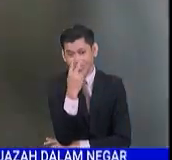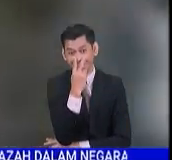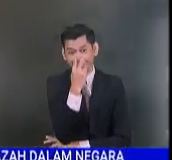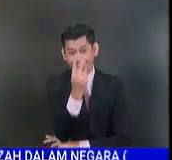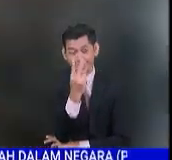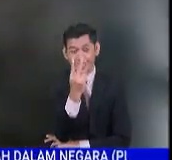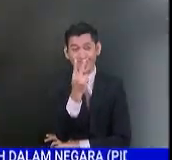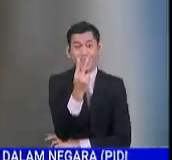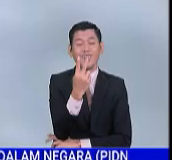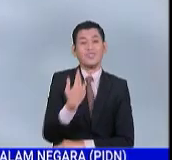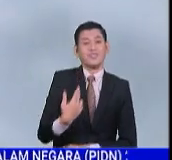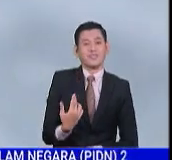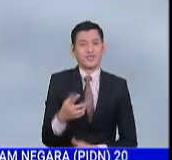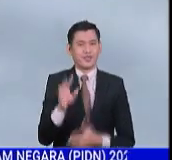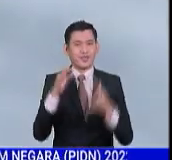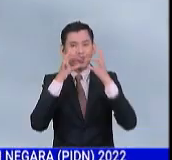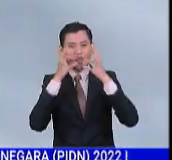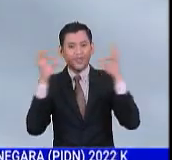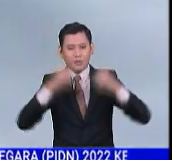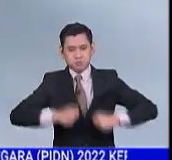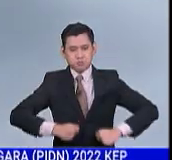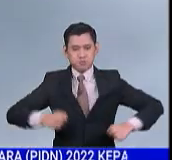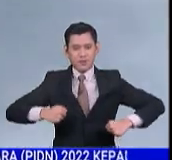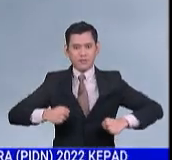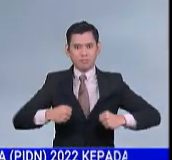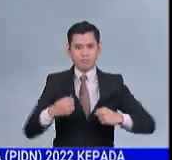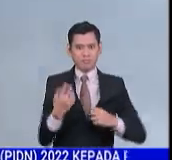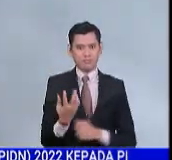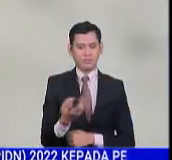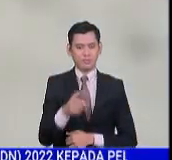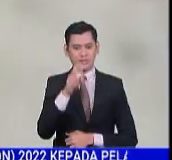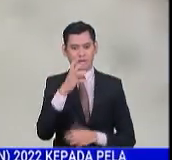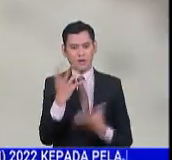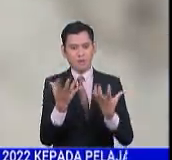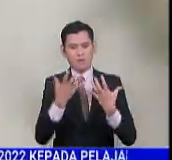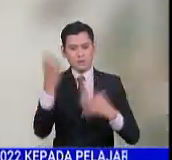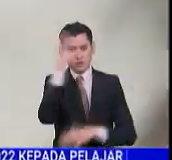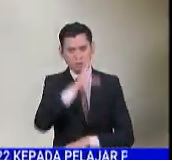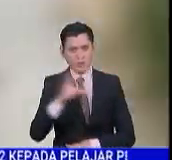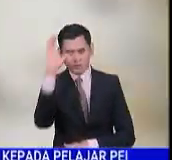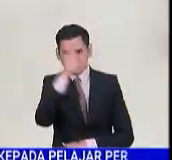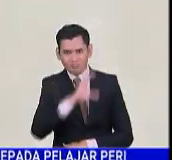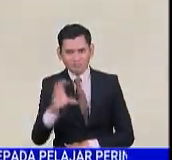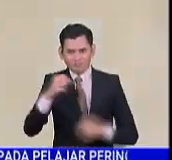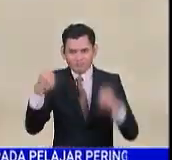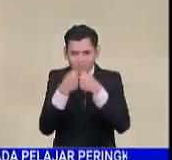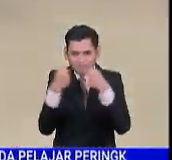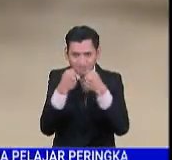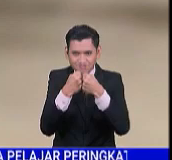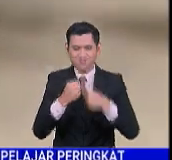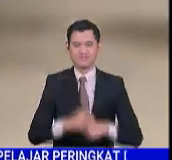apabila kucing Sado berkenaan berjalan dengan muka garang seperti mencari gaduh.